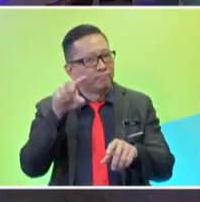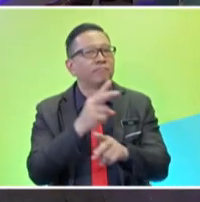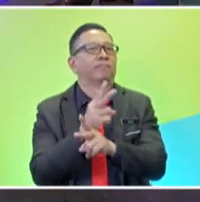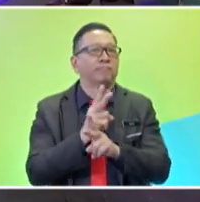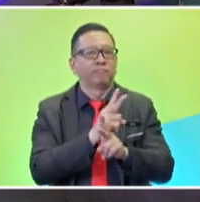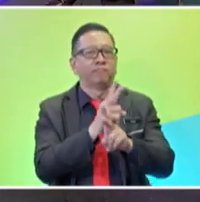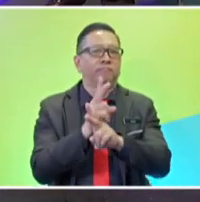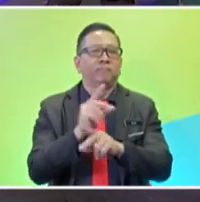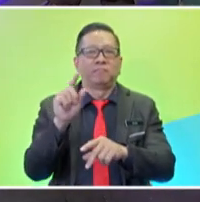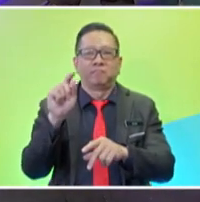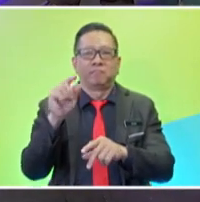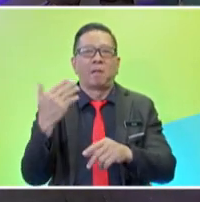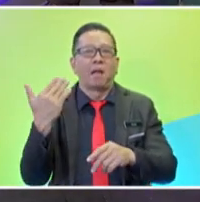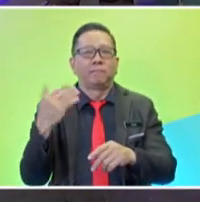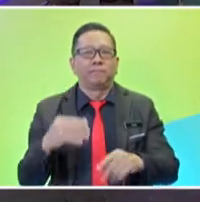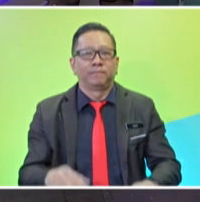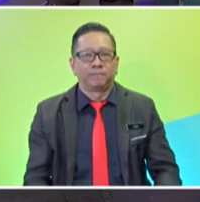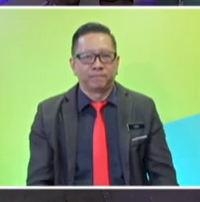ini ya